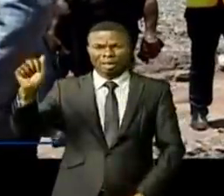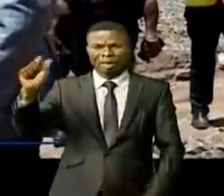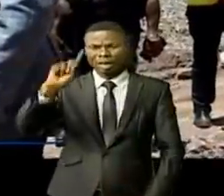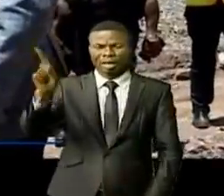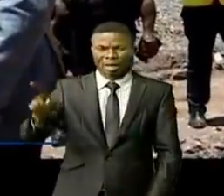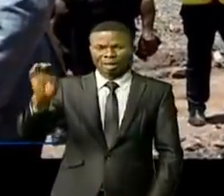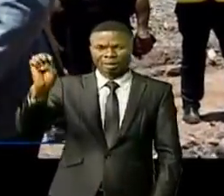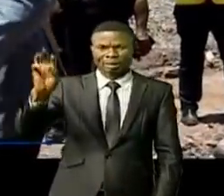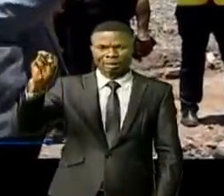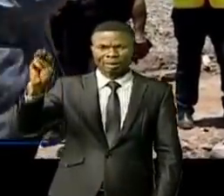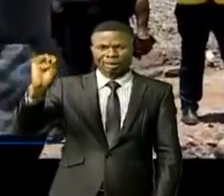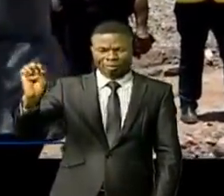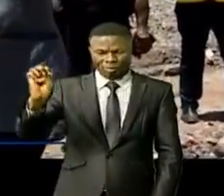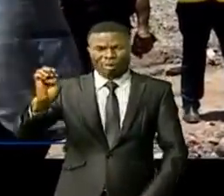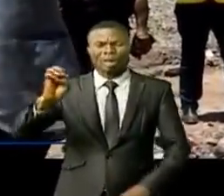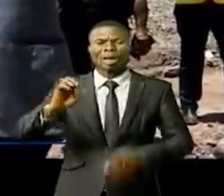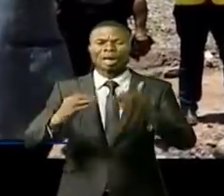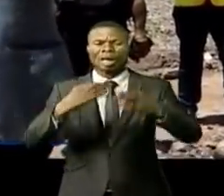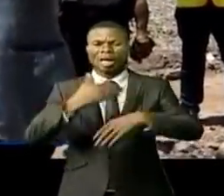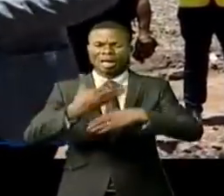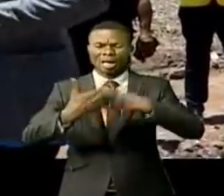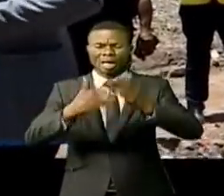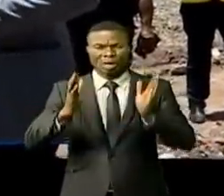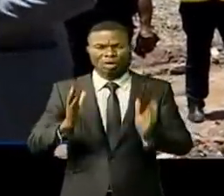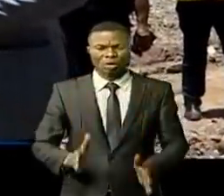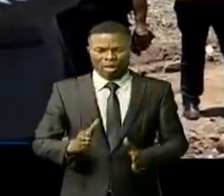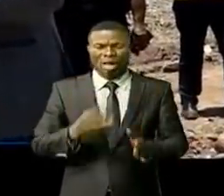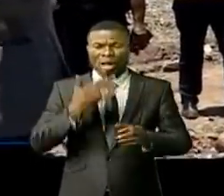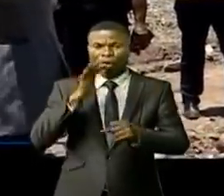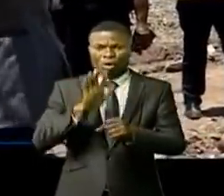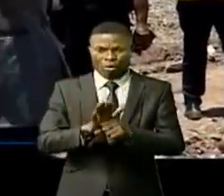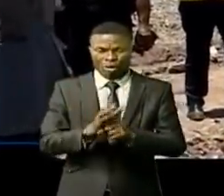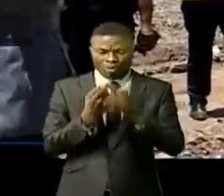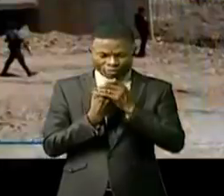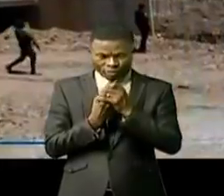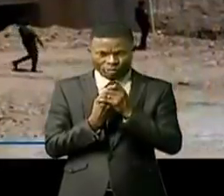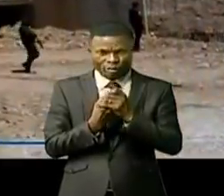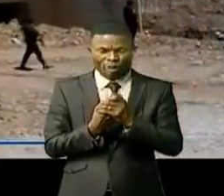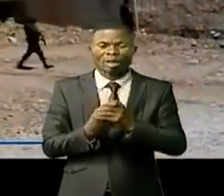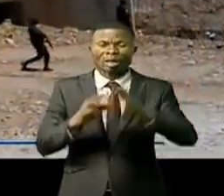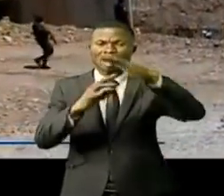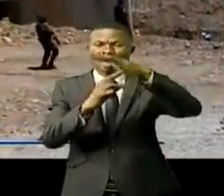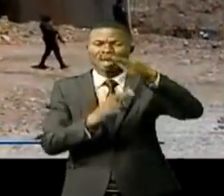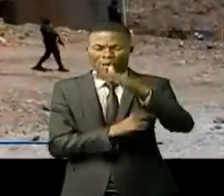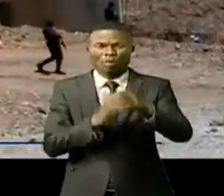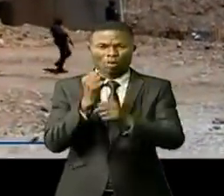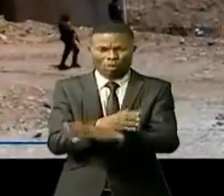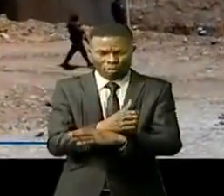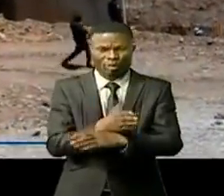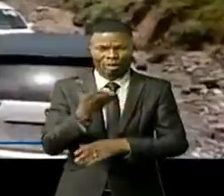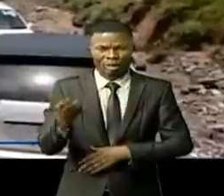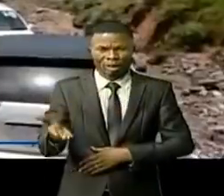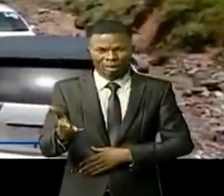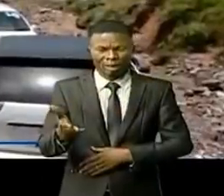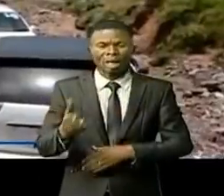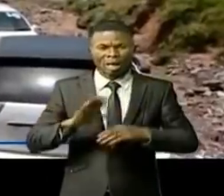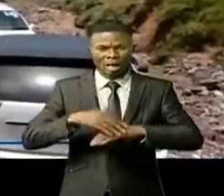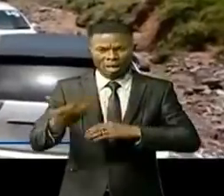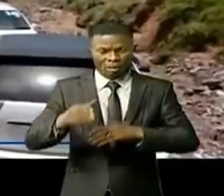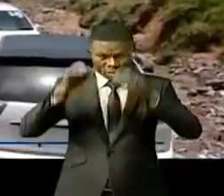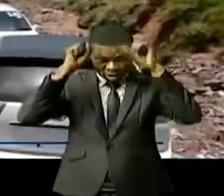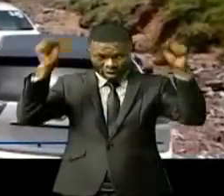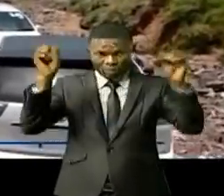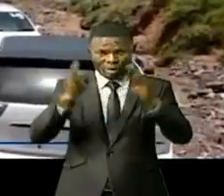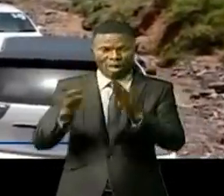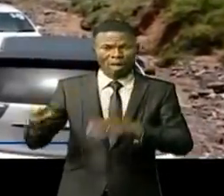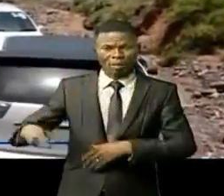L'entrepreneur Moïse Moukepe a rassuré Louis Kamouni Tumbu que dans peu de temps, cet ouvrage sera opérationnel. Par la suite, le président de